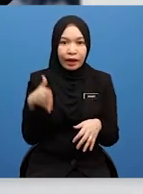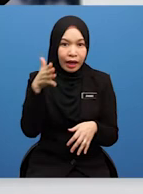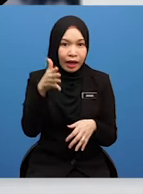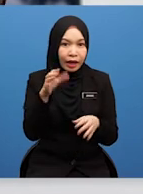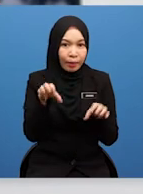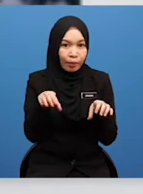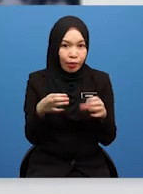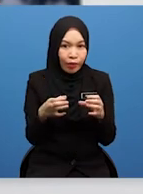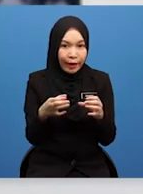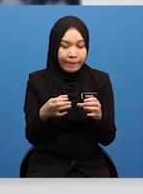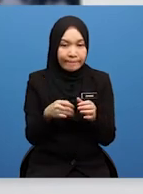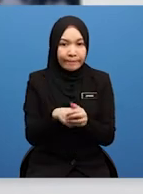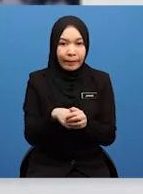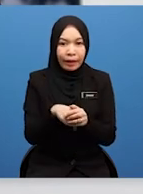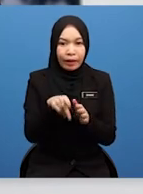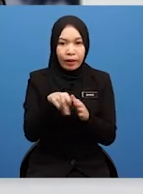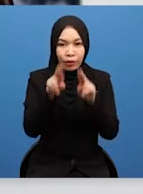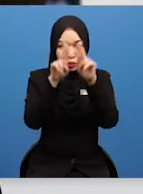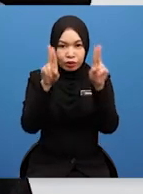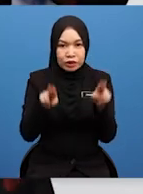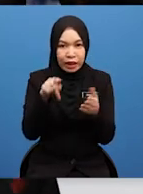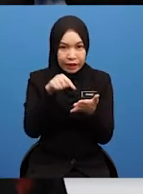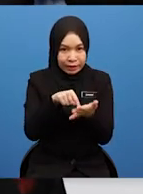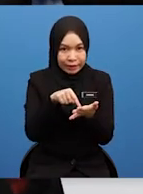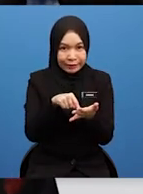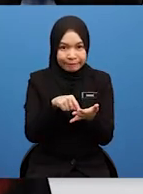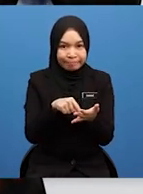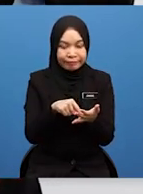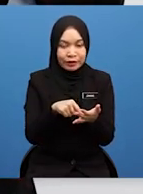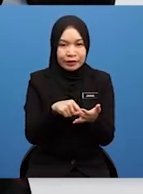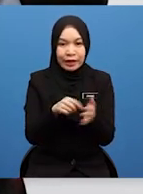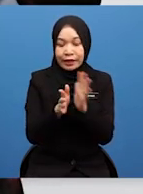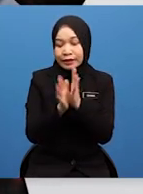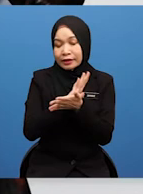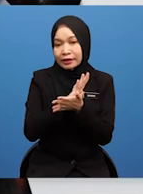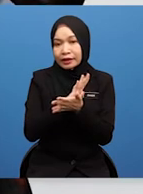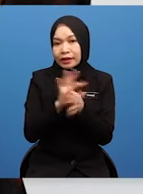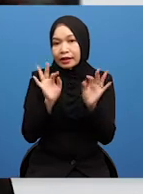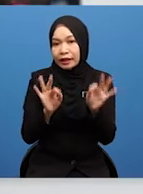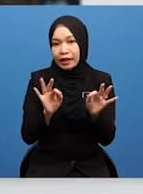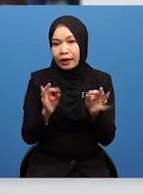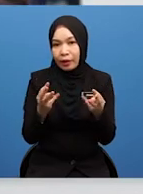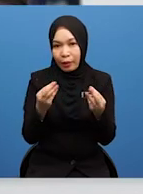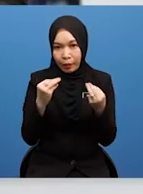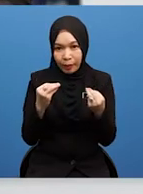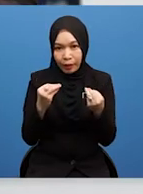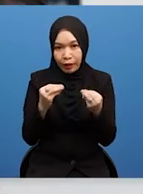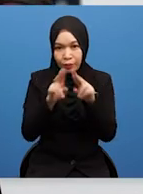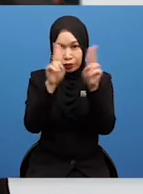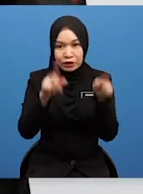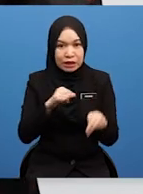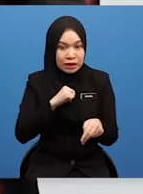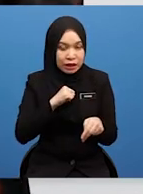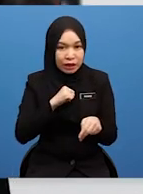kita harus menilai dahulu tiba-tiba contohnya kita nakbah kebudayaan kita pergi lain kita sendiri pundak menilai kalau semuanya orang nilai